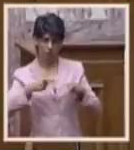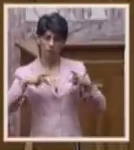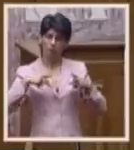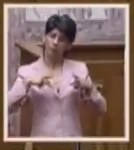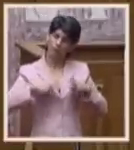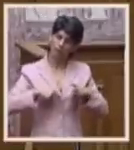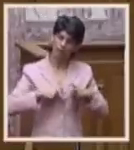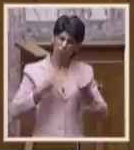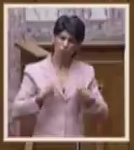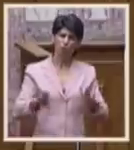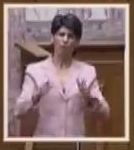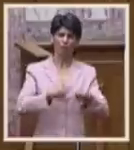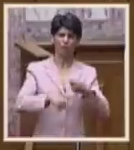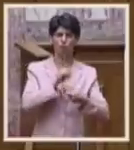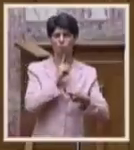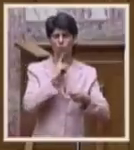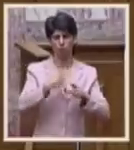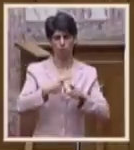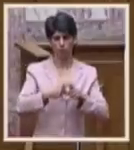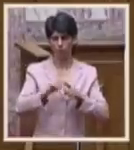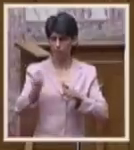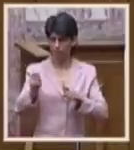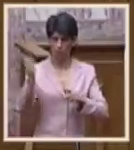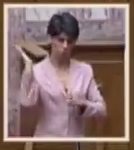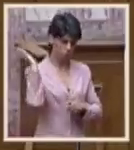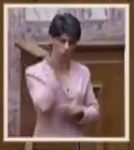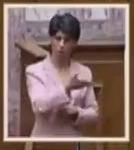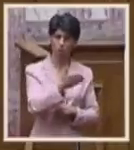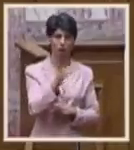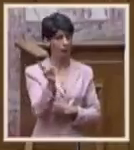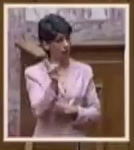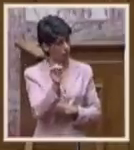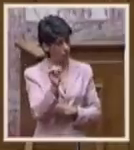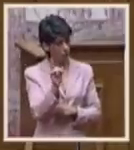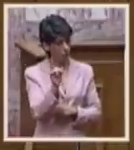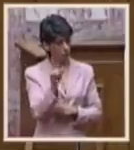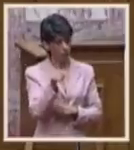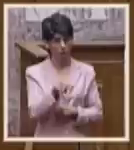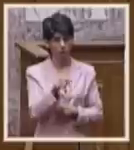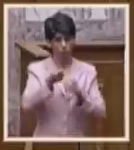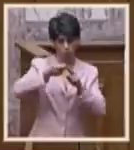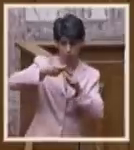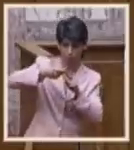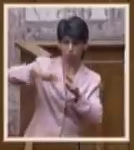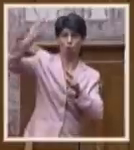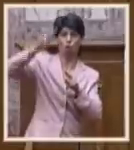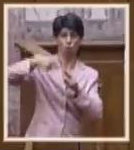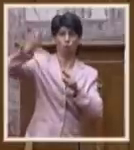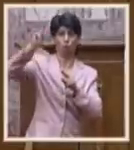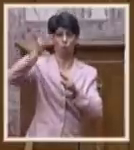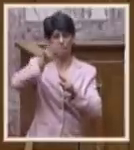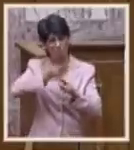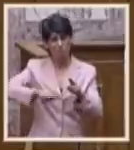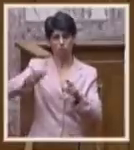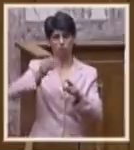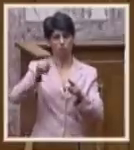κακή διαχείριση, όπως η Ελλάδα, να πληρώνουν ένα σημαντικό πρόστιμο, αλλά όχι τοκογλυφικά επιτόκια. Και αυτό